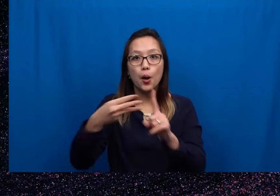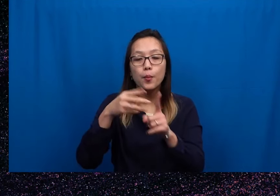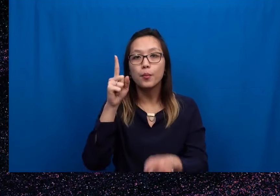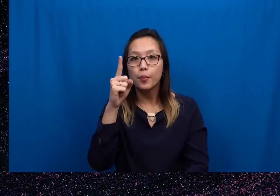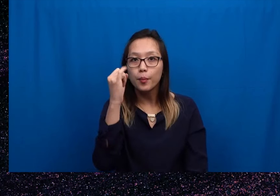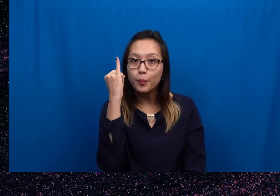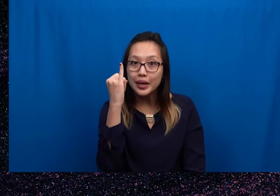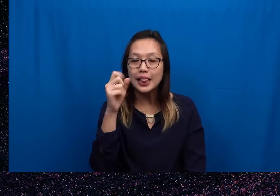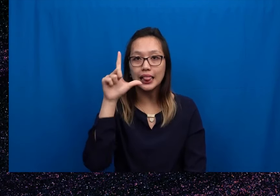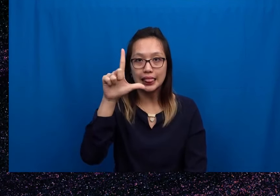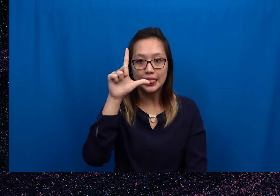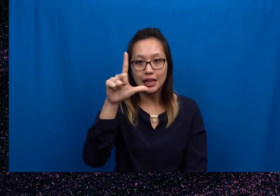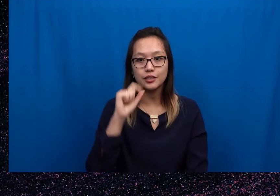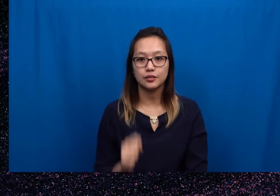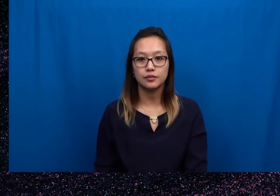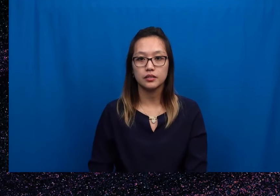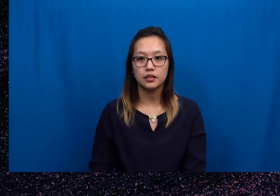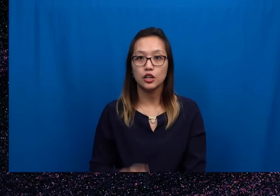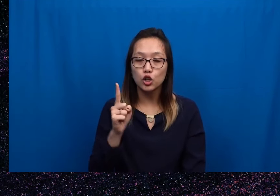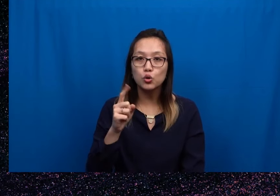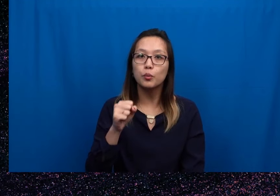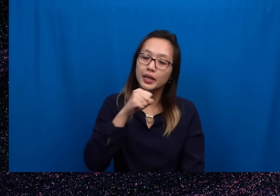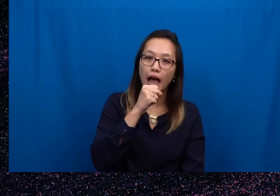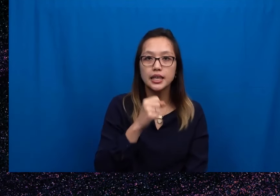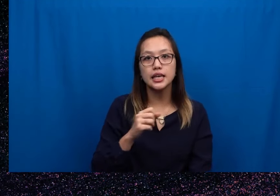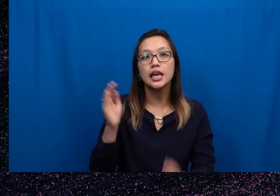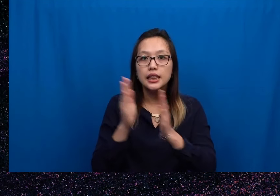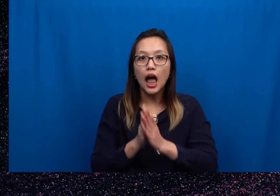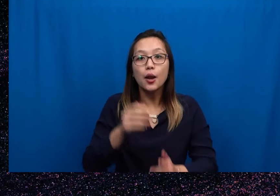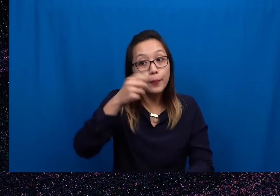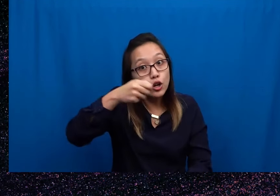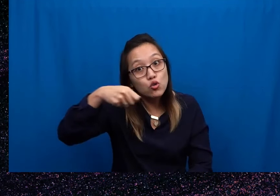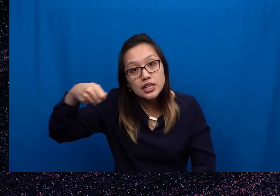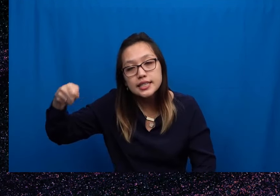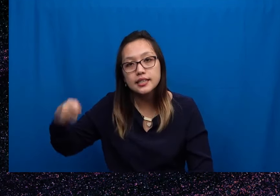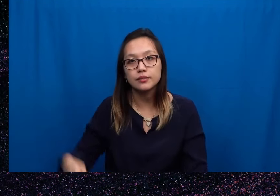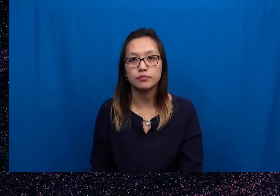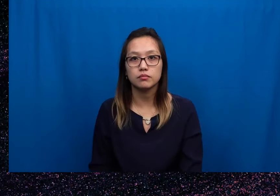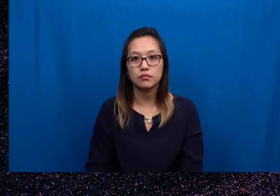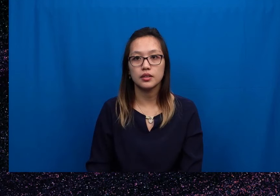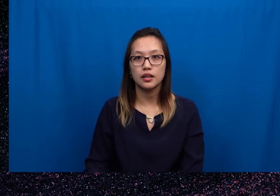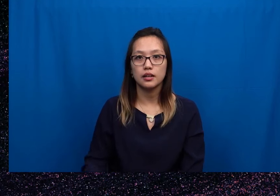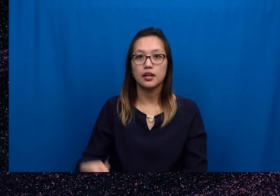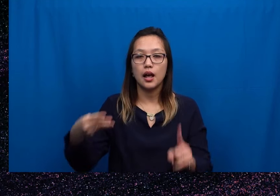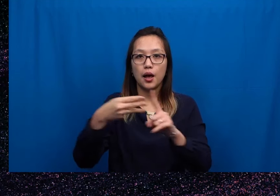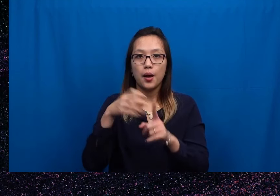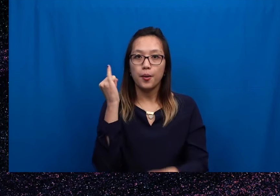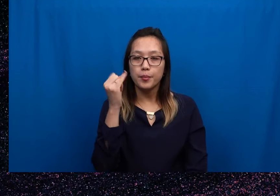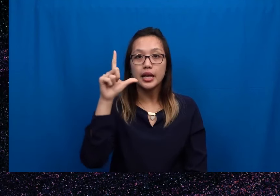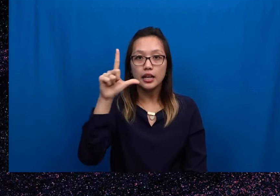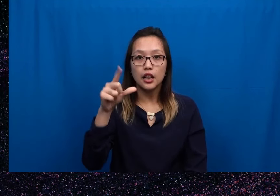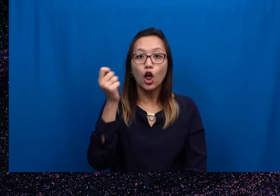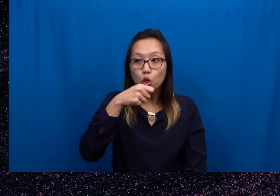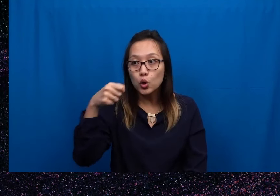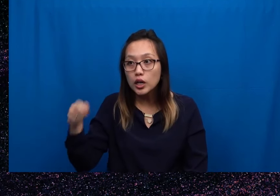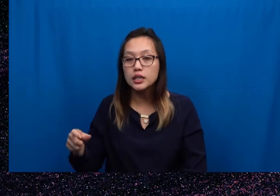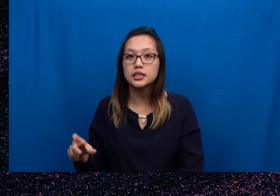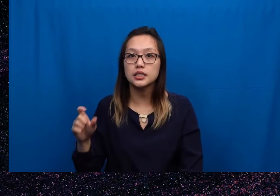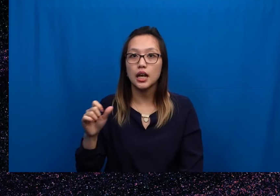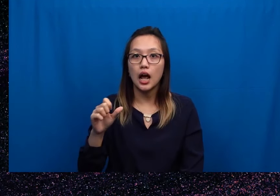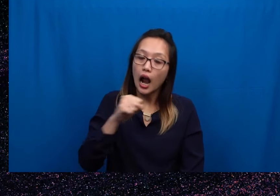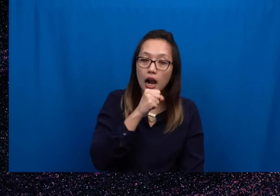penulis lagu di Amerika. Dan lagu ini ditulis oleh Bill dan Gloria itu di akhir